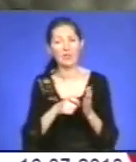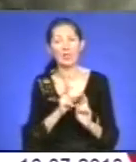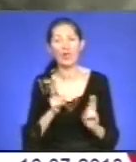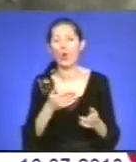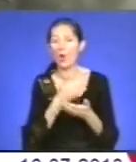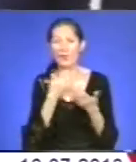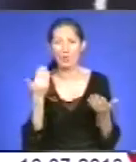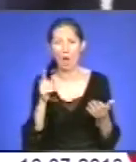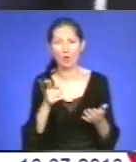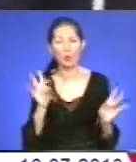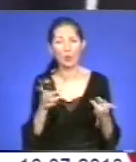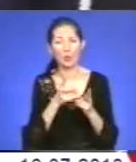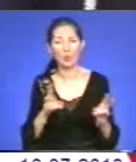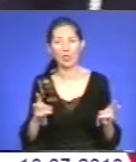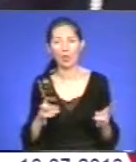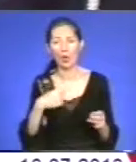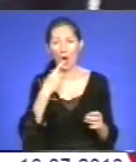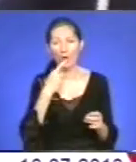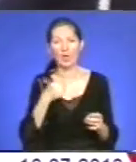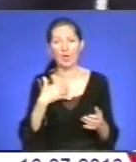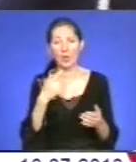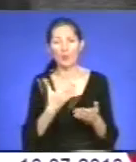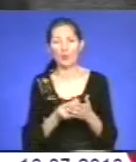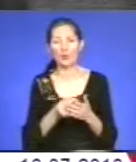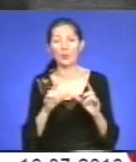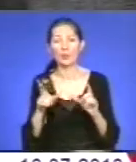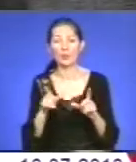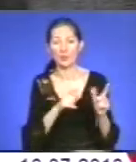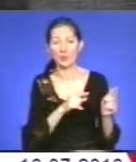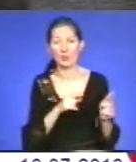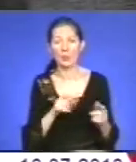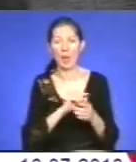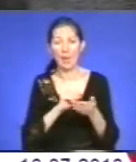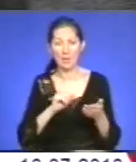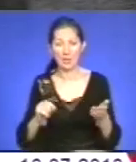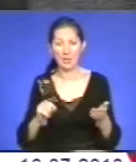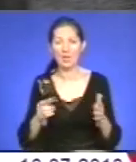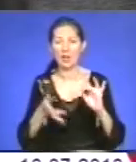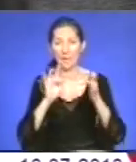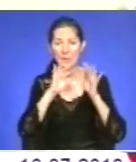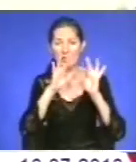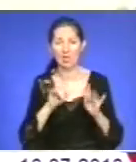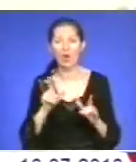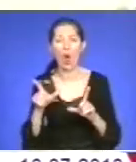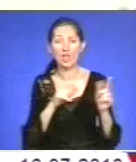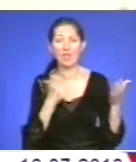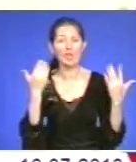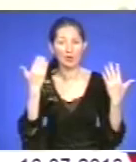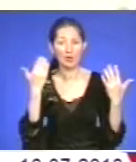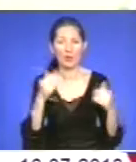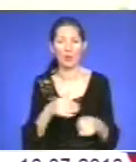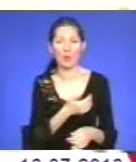немає. Тому не потрібно афішувати свою відсутність та писати у соціальних мережах, що їдете на відпочинок. Бажано, якщо